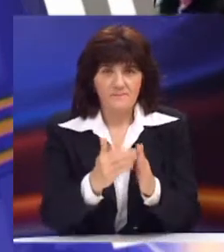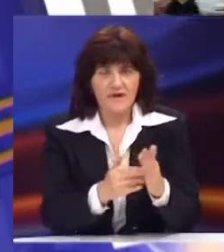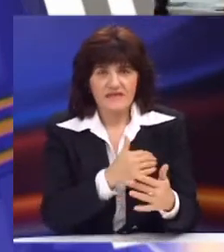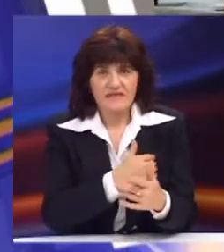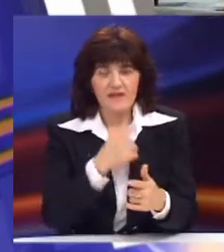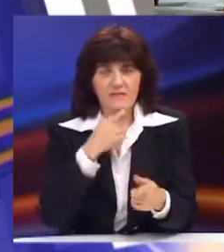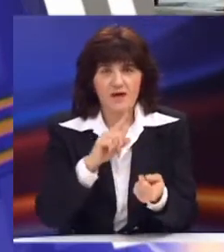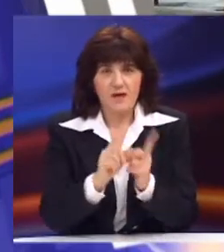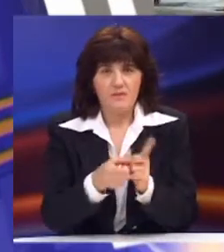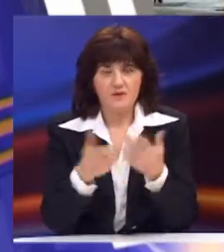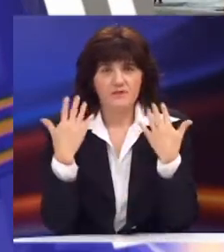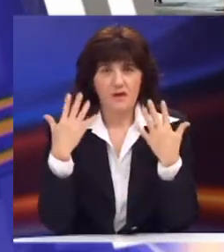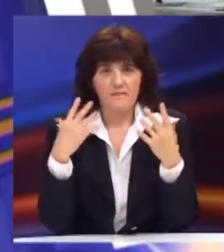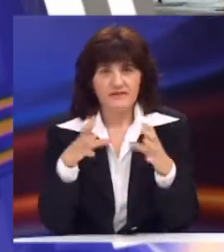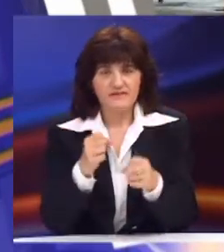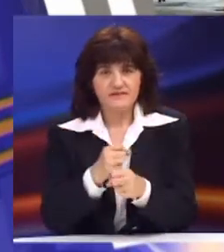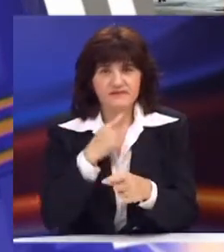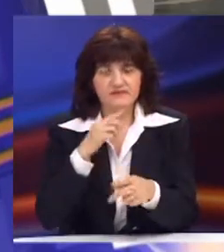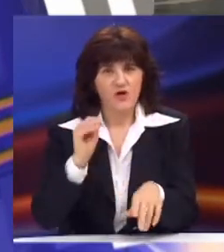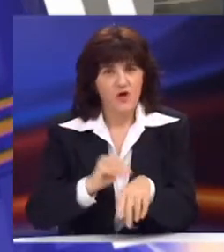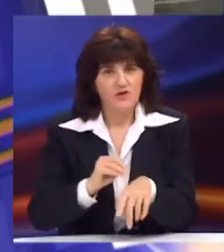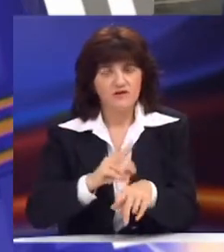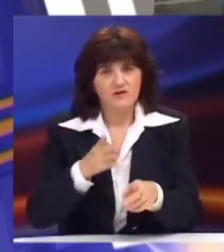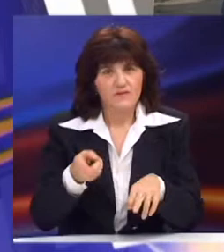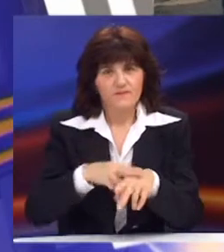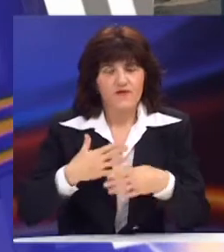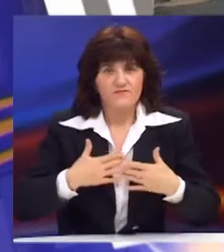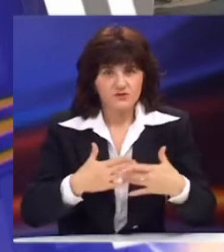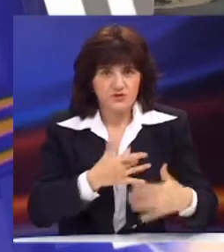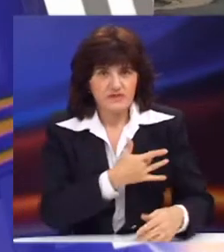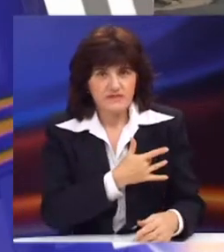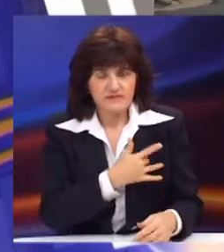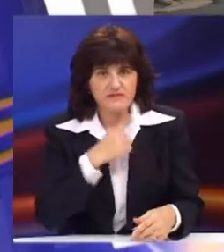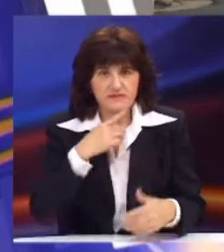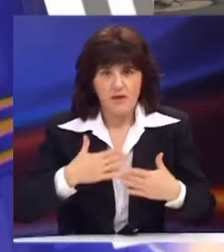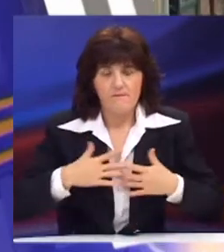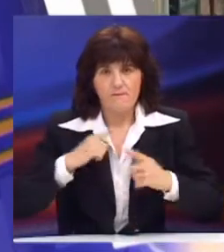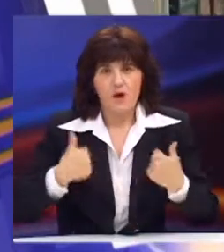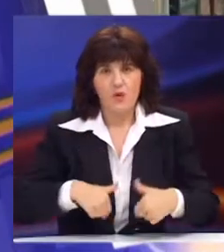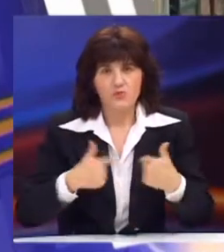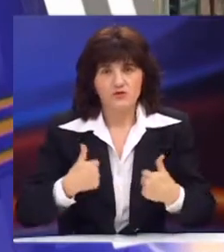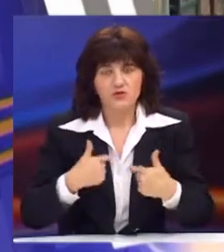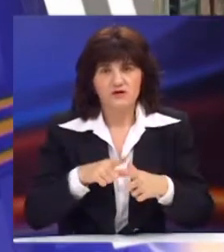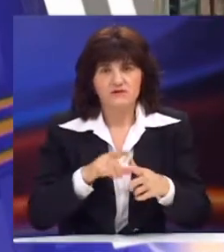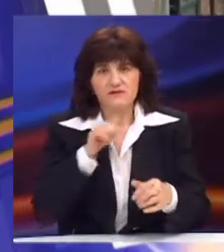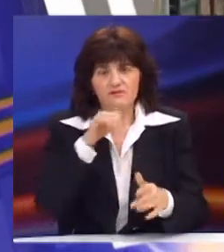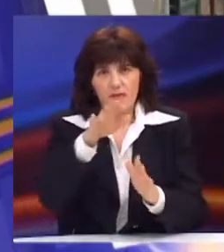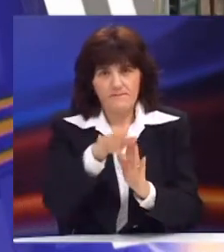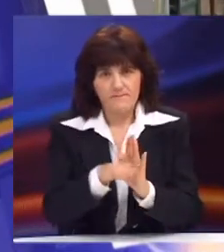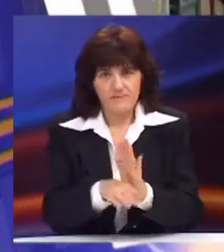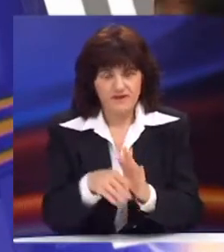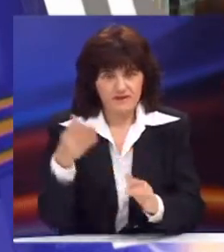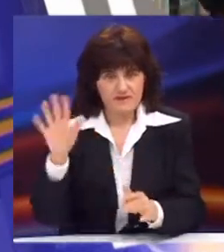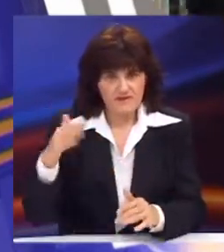Nagli pad temperature i promjene atmosferskog pritiska najviše osjećaju hronični bolesnici, kardiovaskularni i plućni bolesnici.